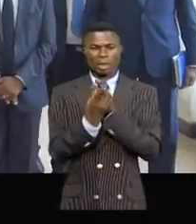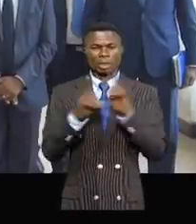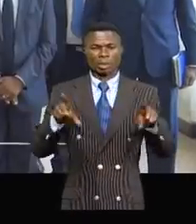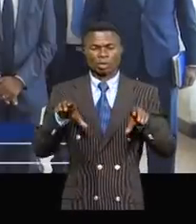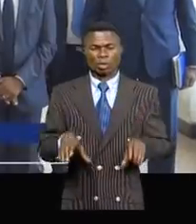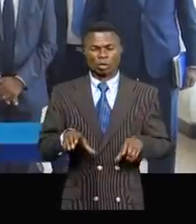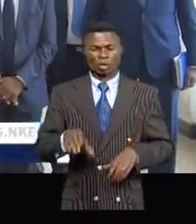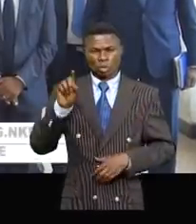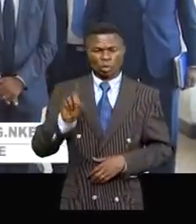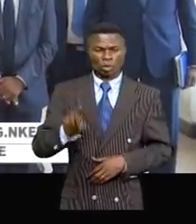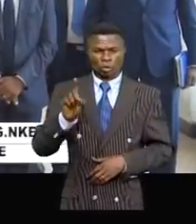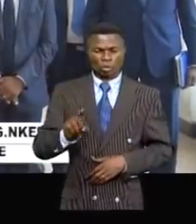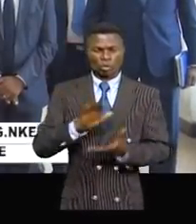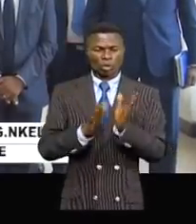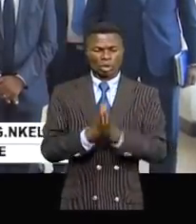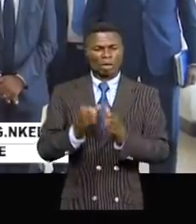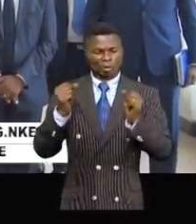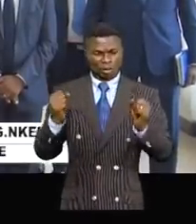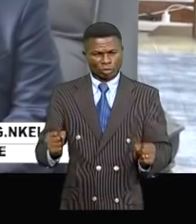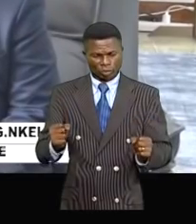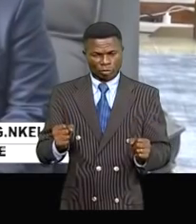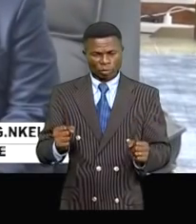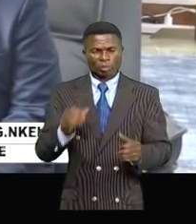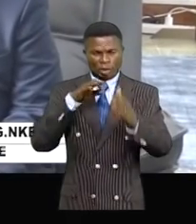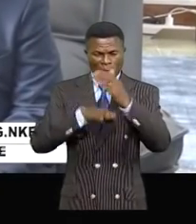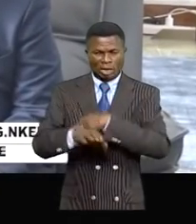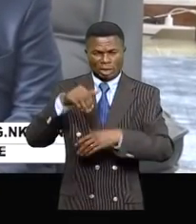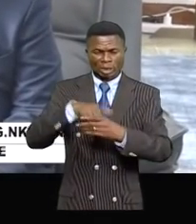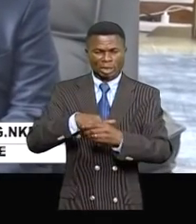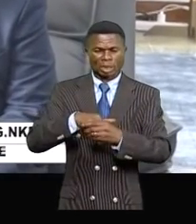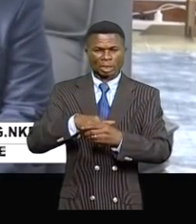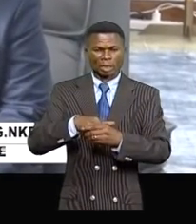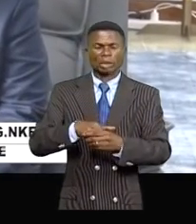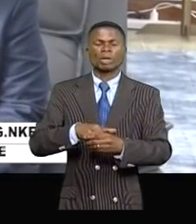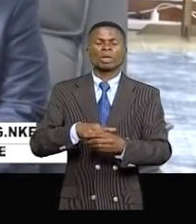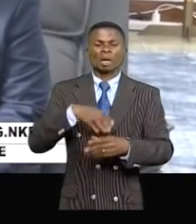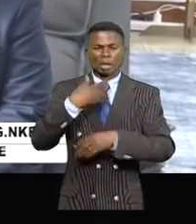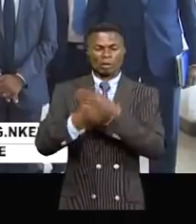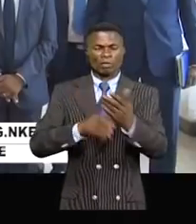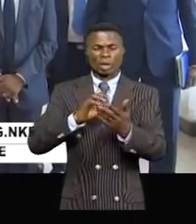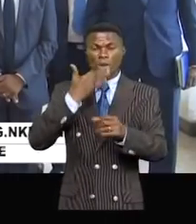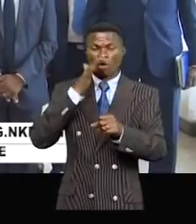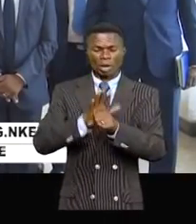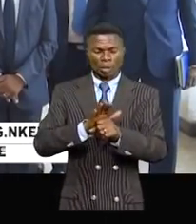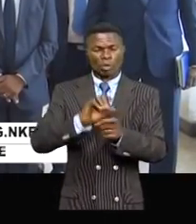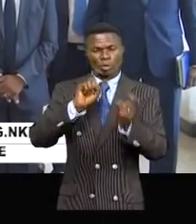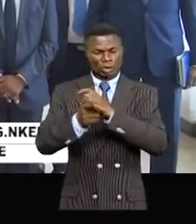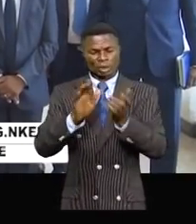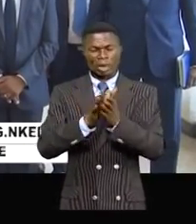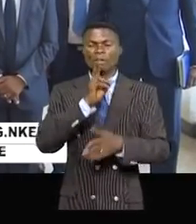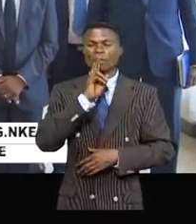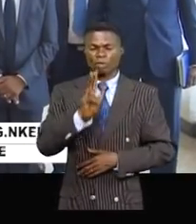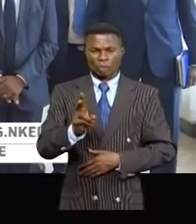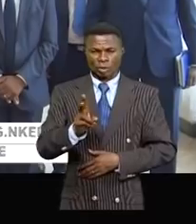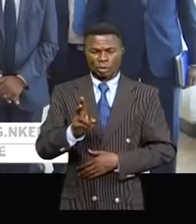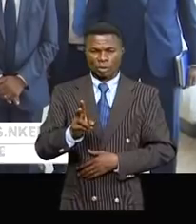démocratique du Congo se stabilise et entre dans la réalisation des promesses que contient